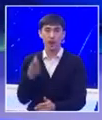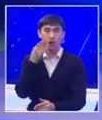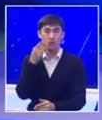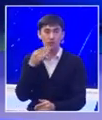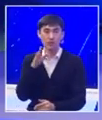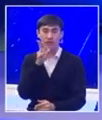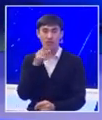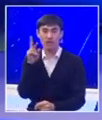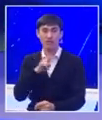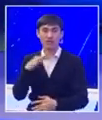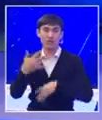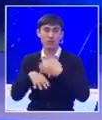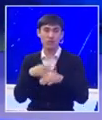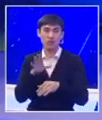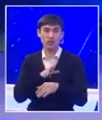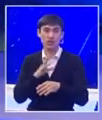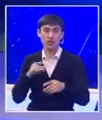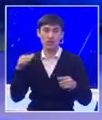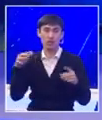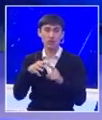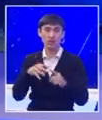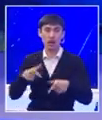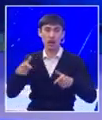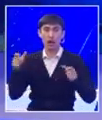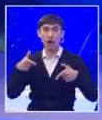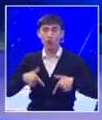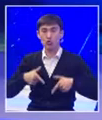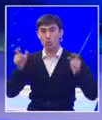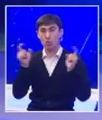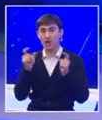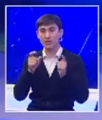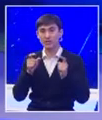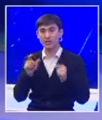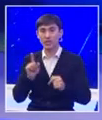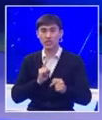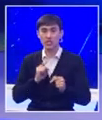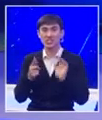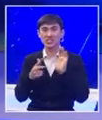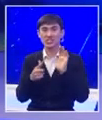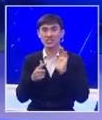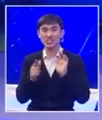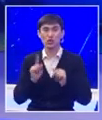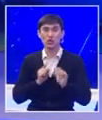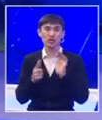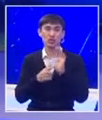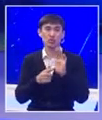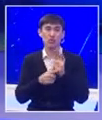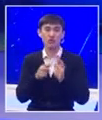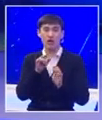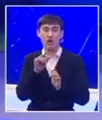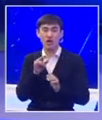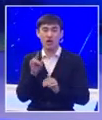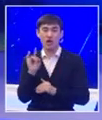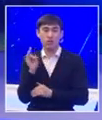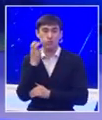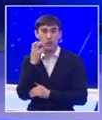В Алматы во время январских событий произошло нападение на оружейный магазин. Ожидающая 7-го ребенка женщина помогла своему мужу украсть